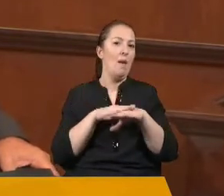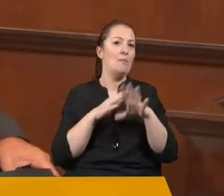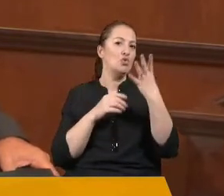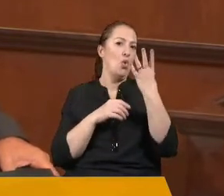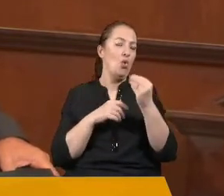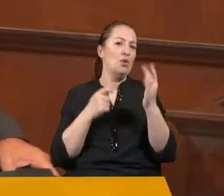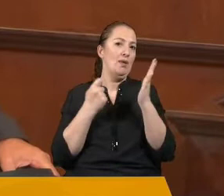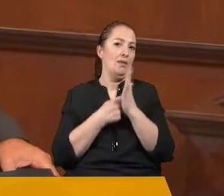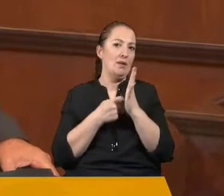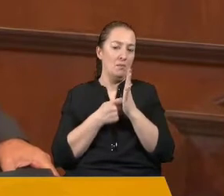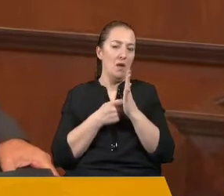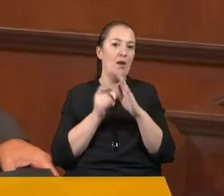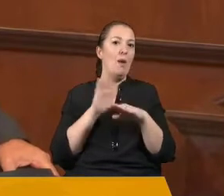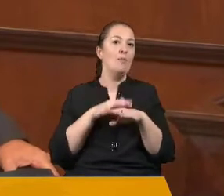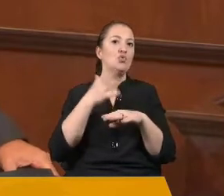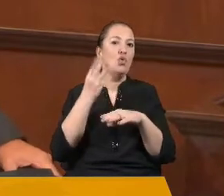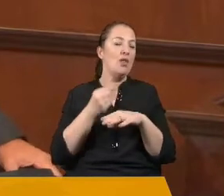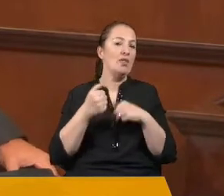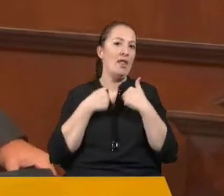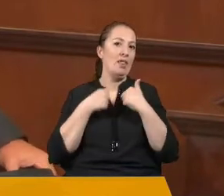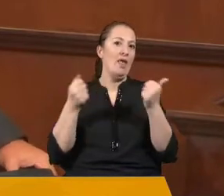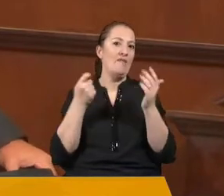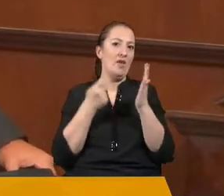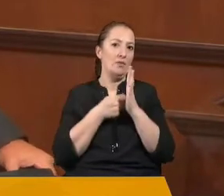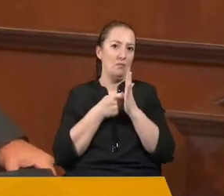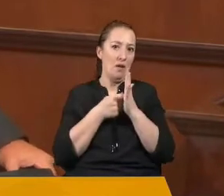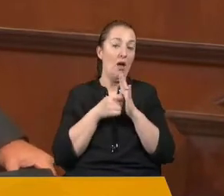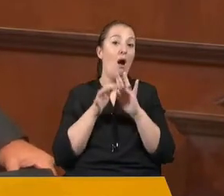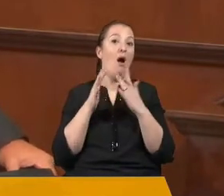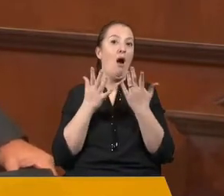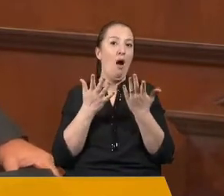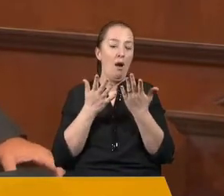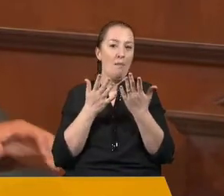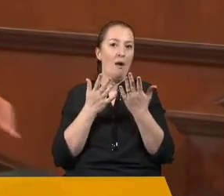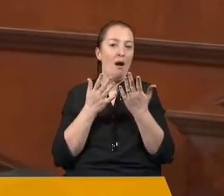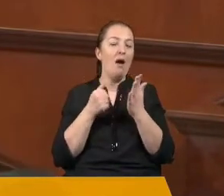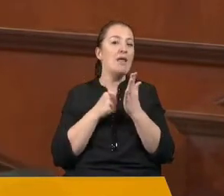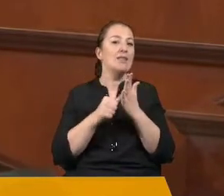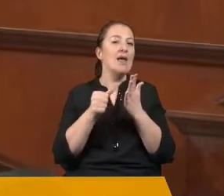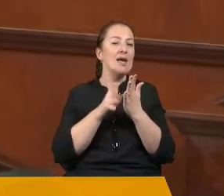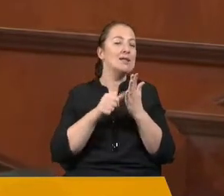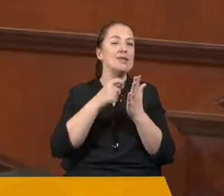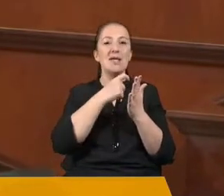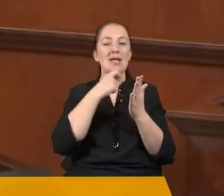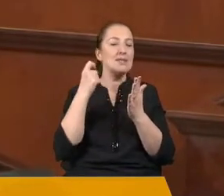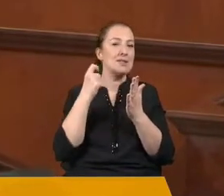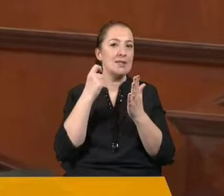yatırımlar, yapmış olduğu dev yatırımlarla, ama tarihsel sürecine de baktığımızda